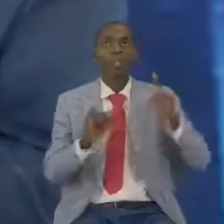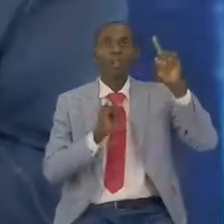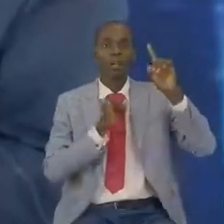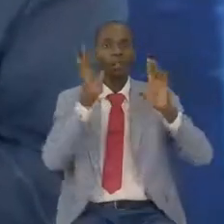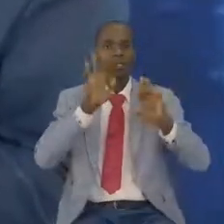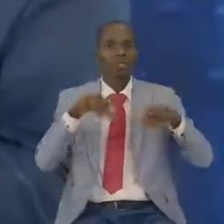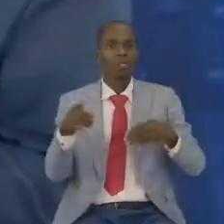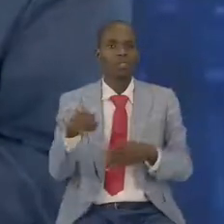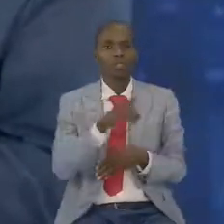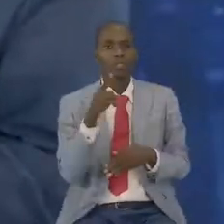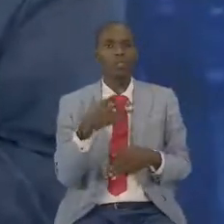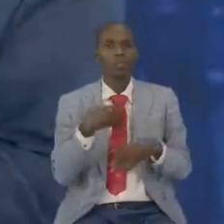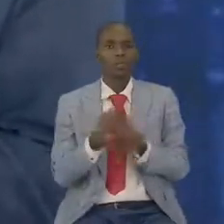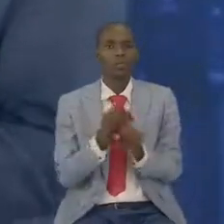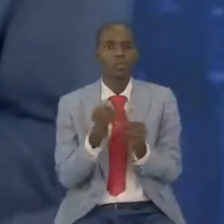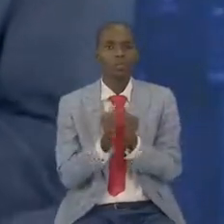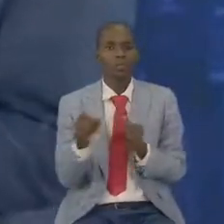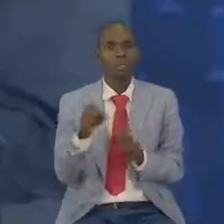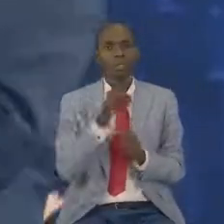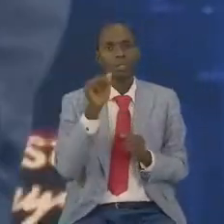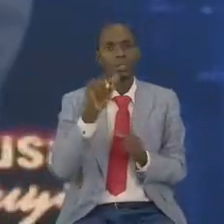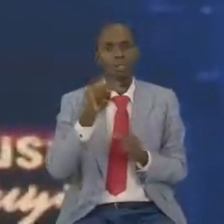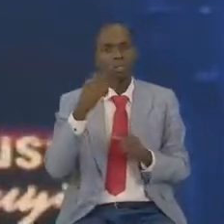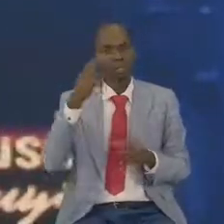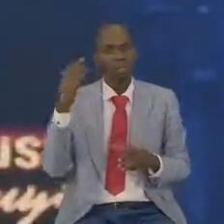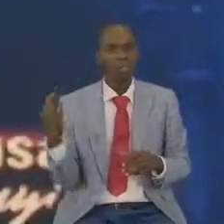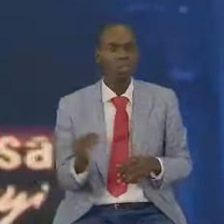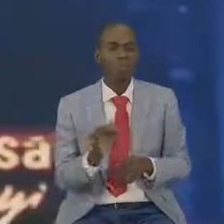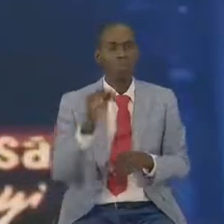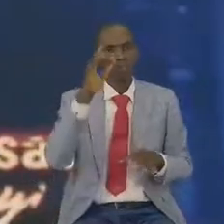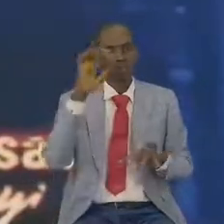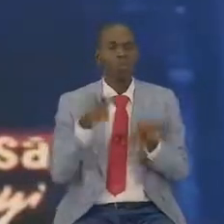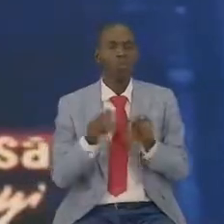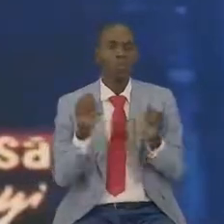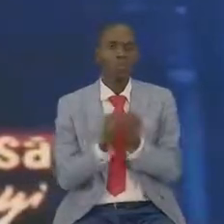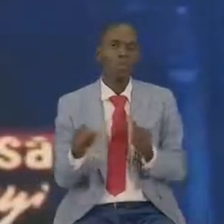une alliance, je traiterai avec eux une alliance éternelle.